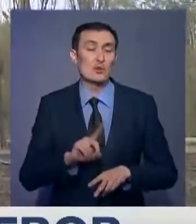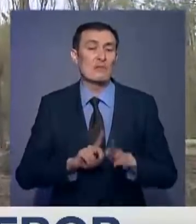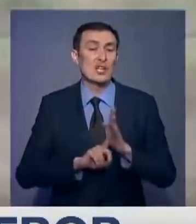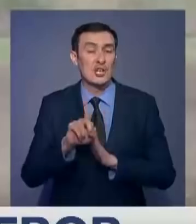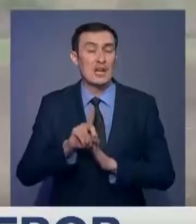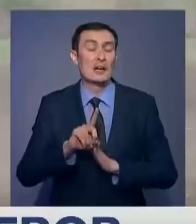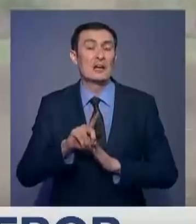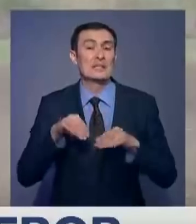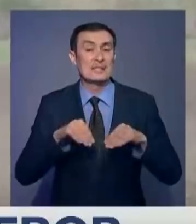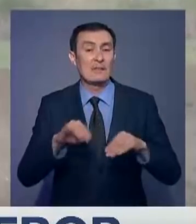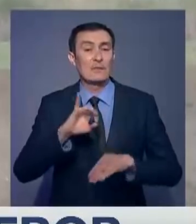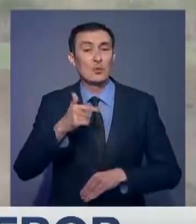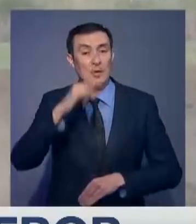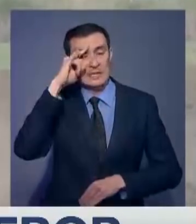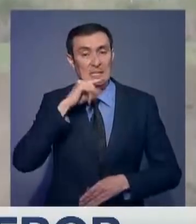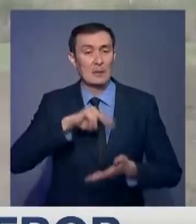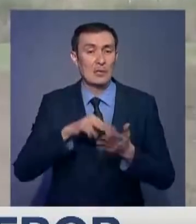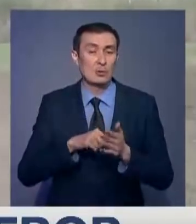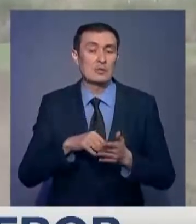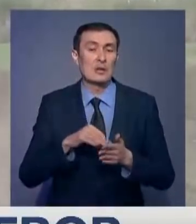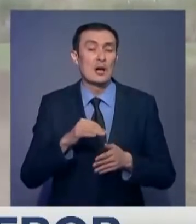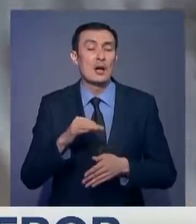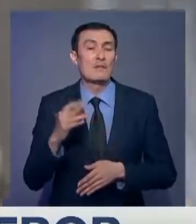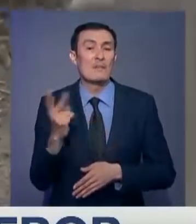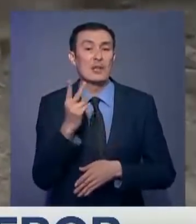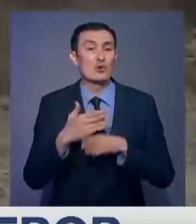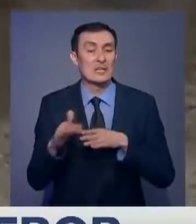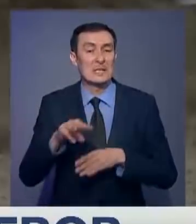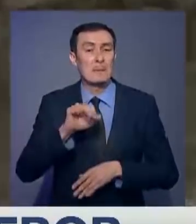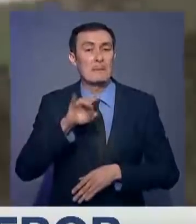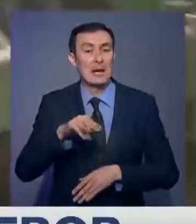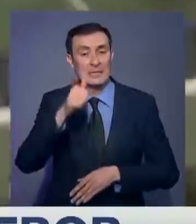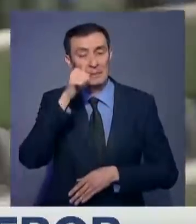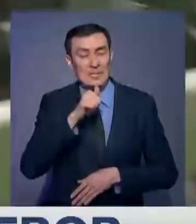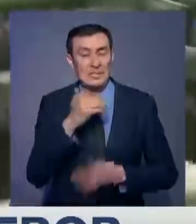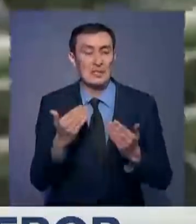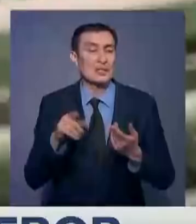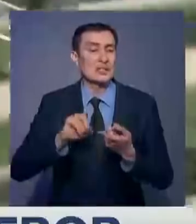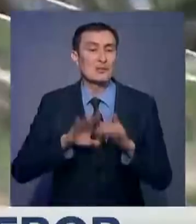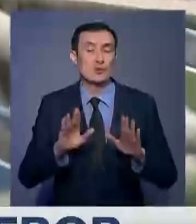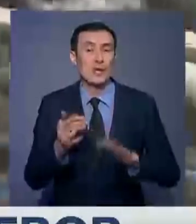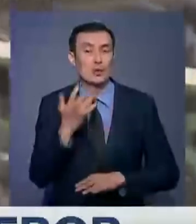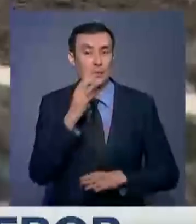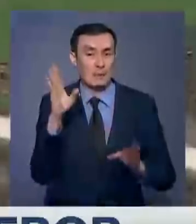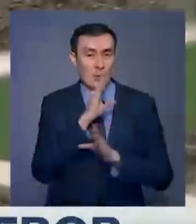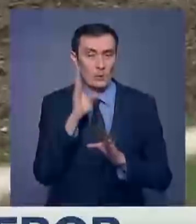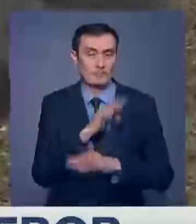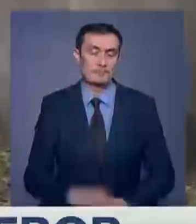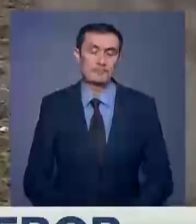сева в южных районах области планируется уже во второй декаде марта. Дело только за хорошей погодой.